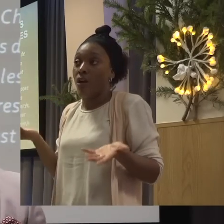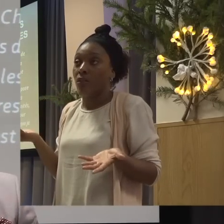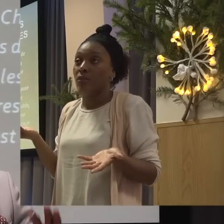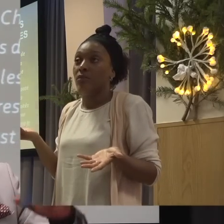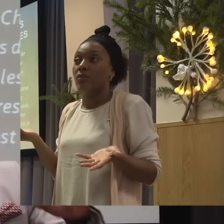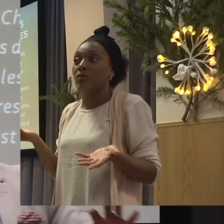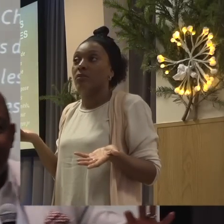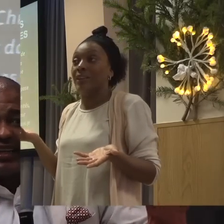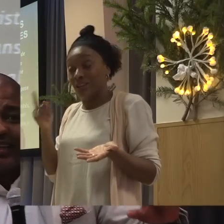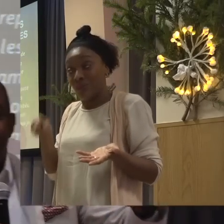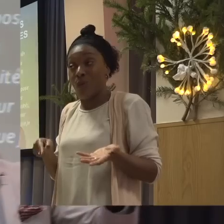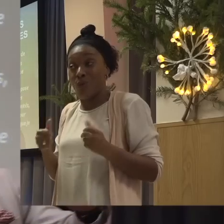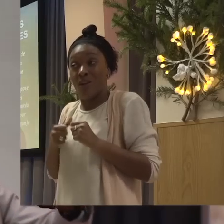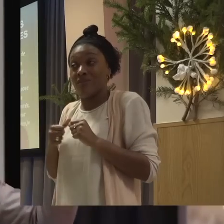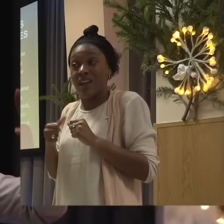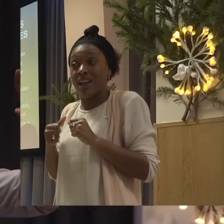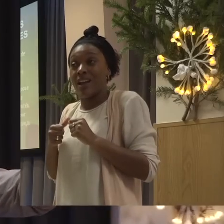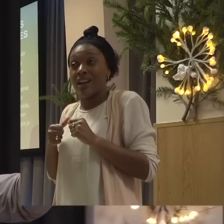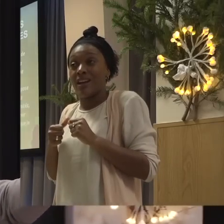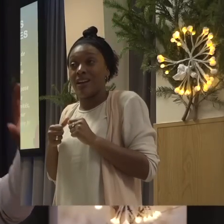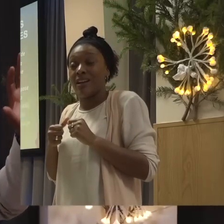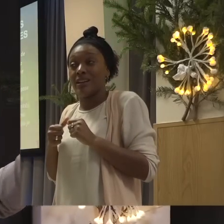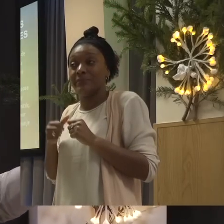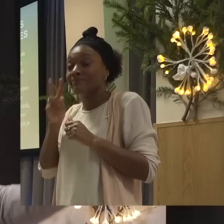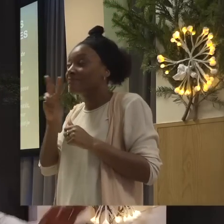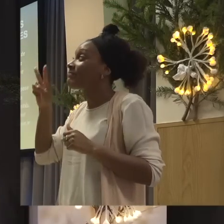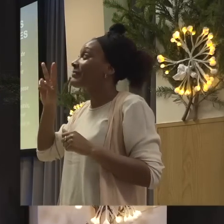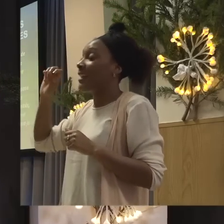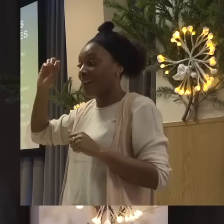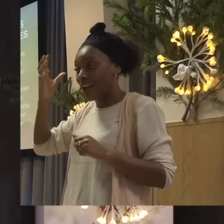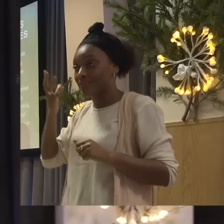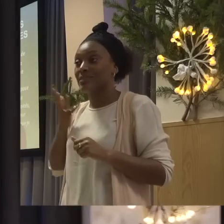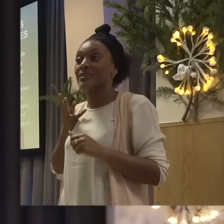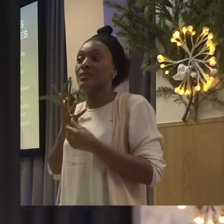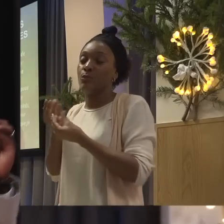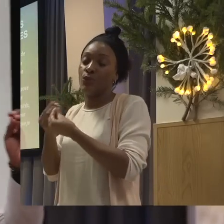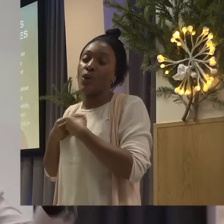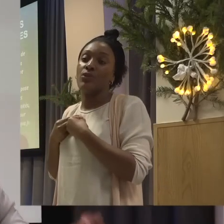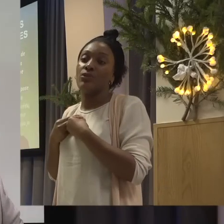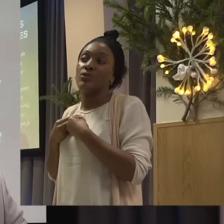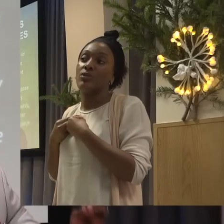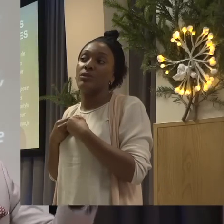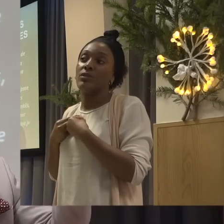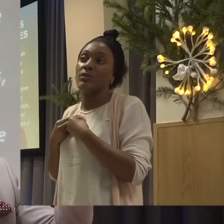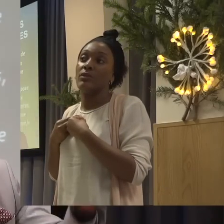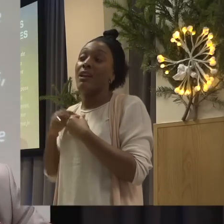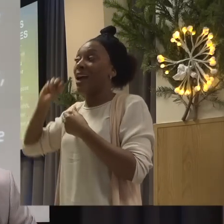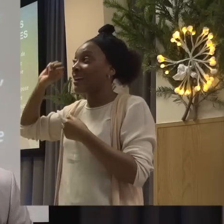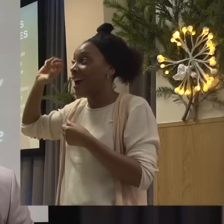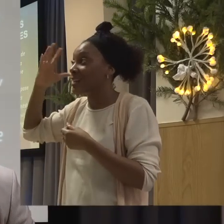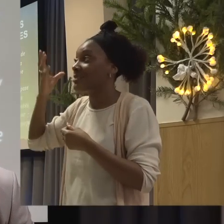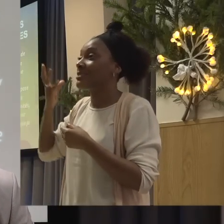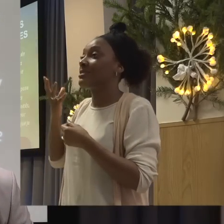moi de regarder sur ce que la grâce est capable d'accorder, parce que la grâce de Dieu nous